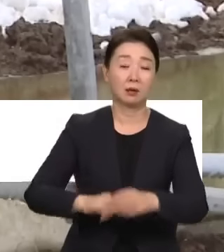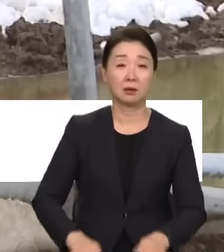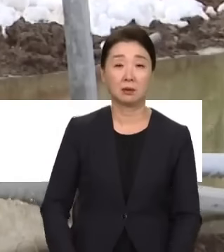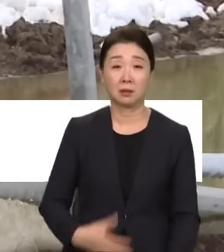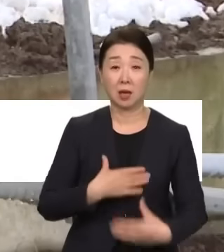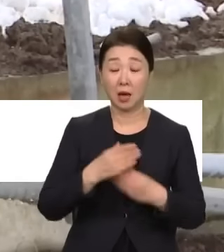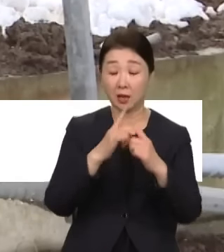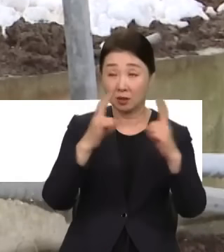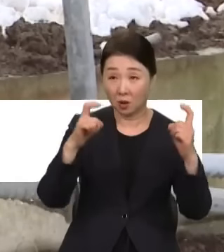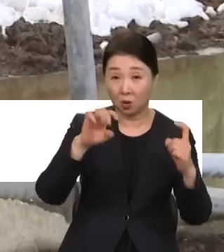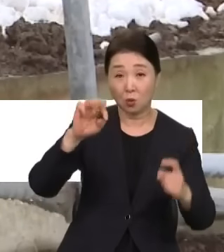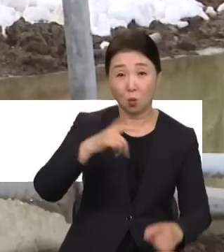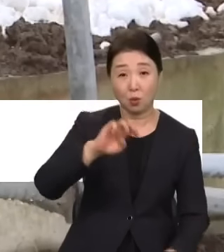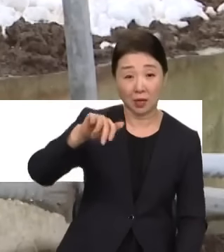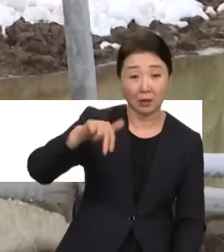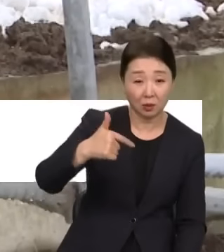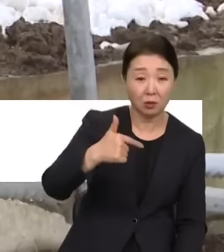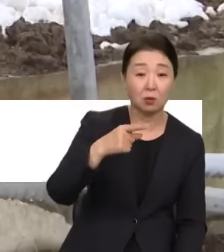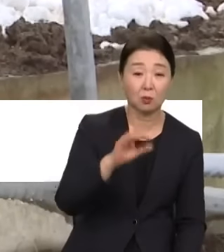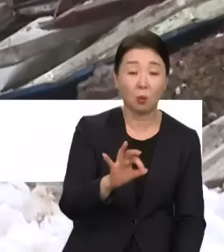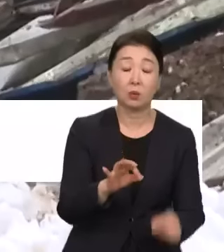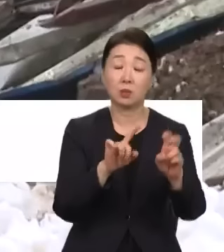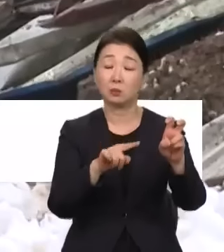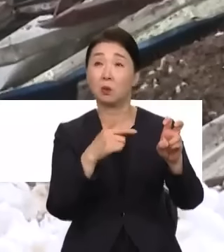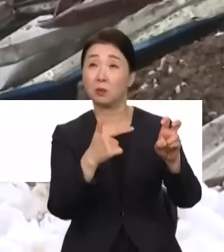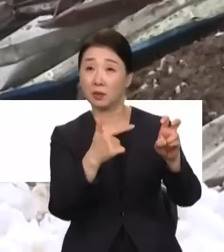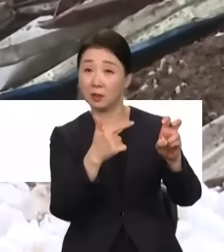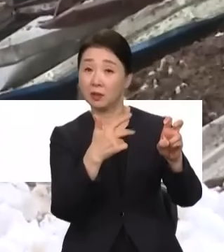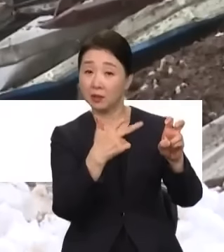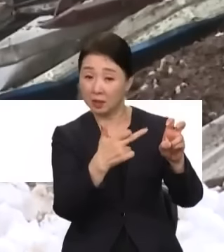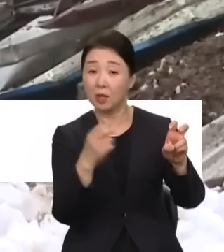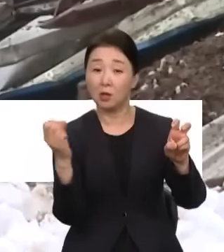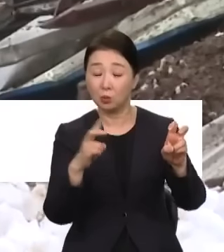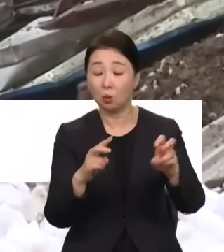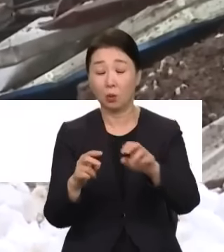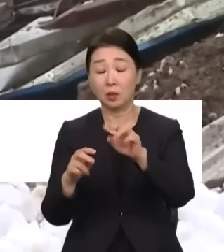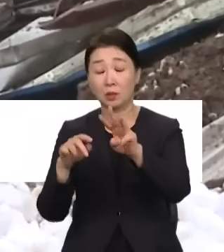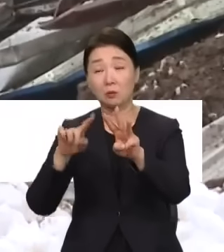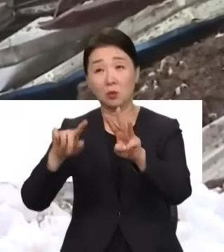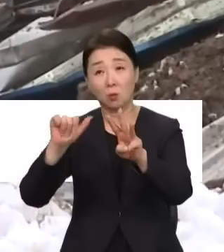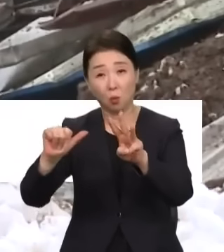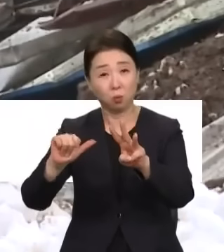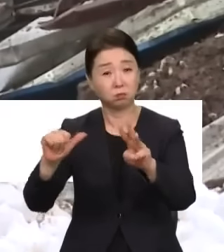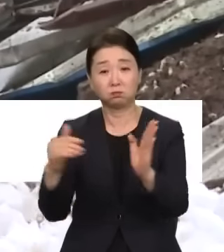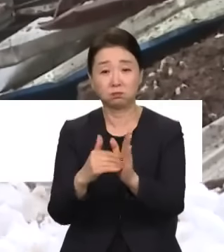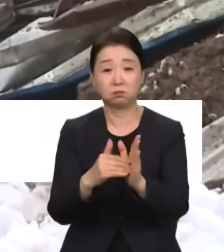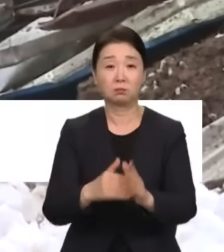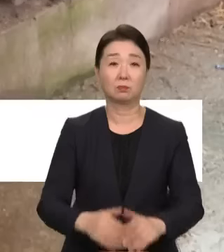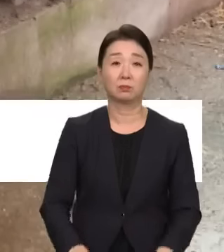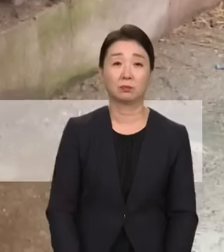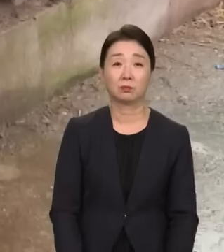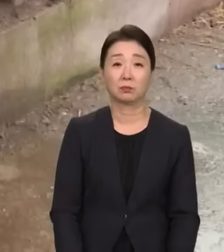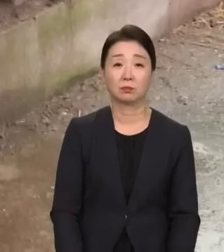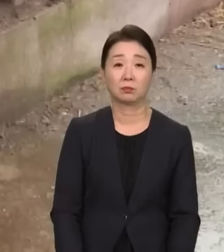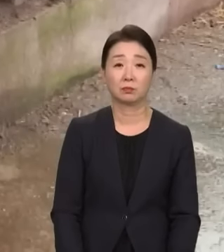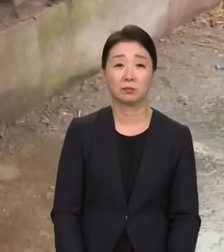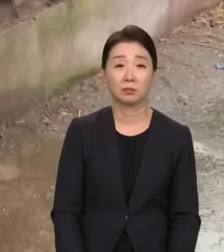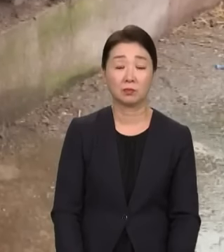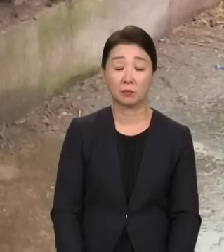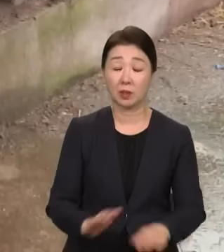안성 옥산동은 20.2cm에서 공도읍은 3.5cm에서 측정값이 멈춰버린 겁니다.